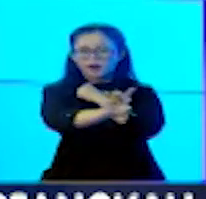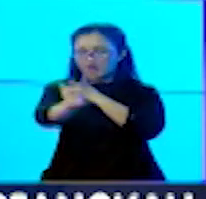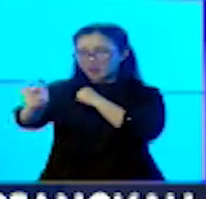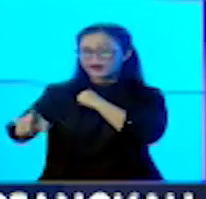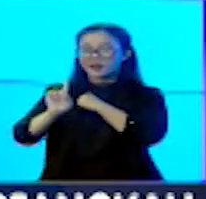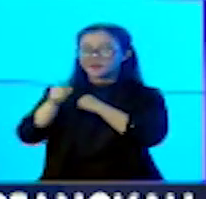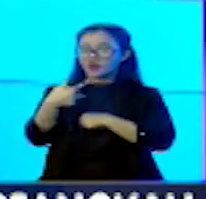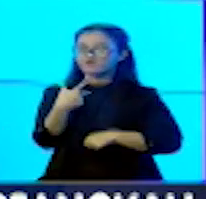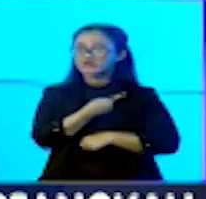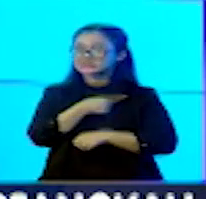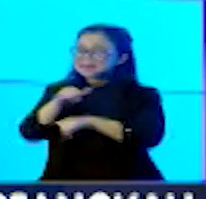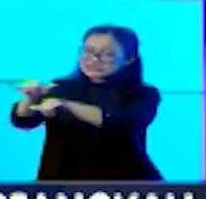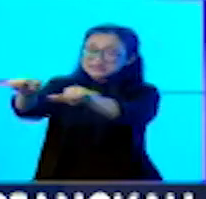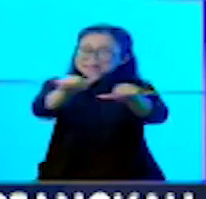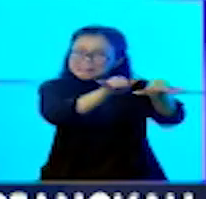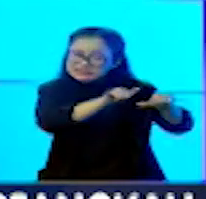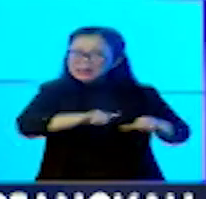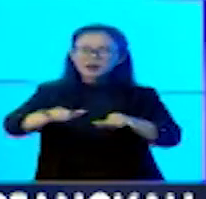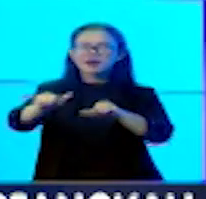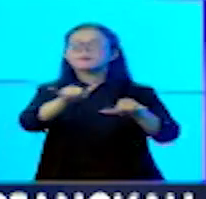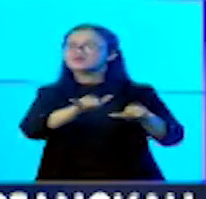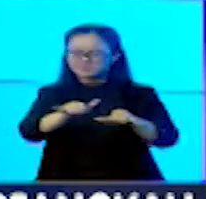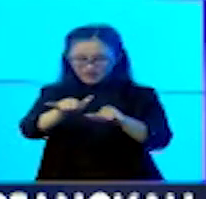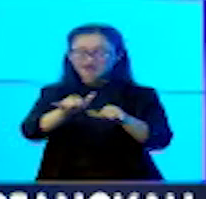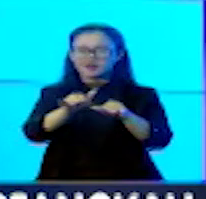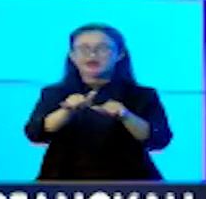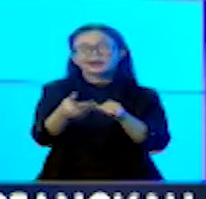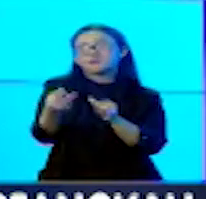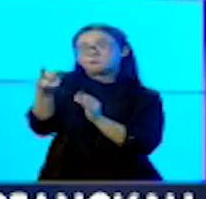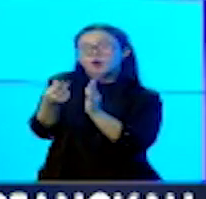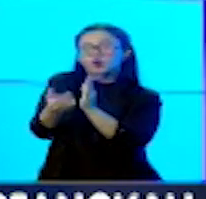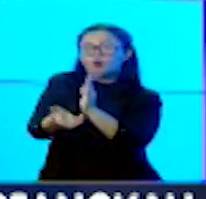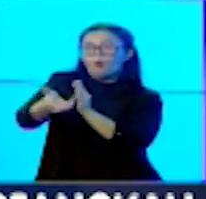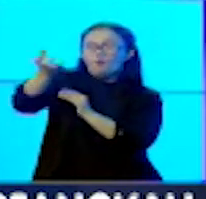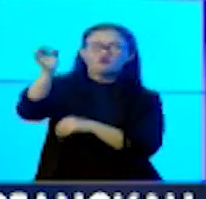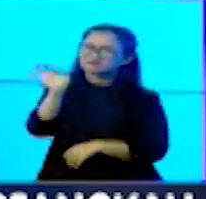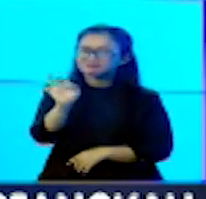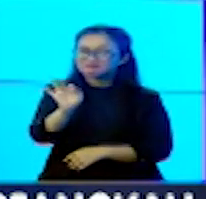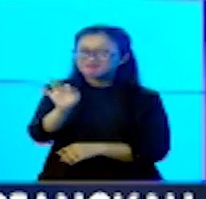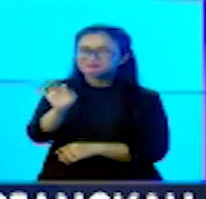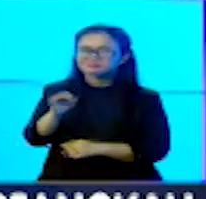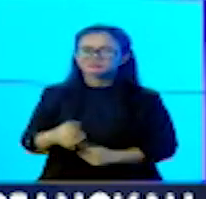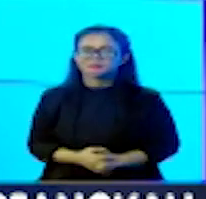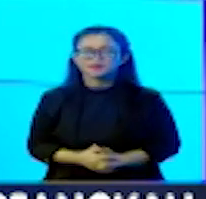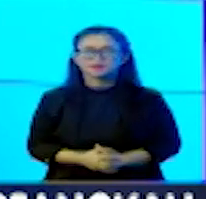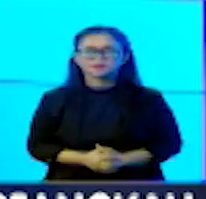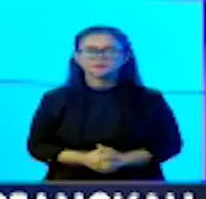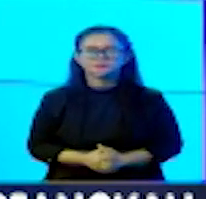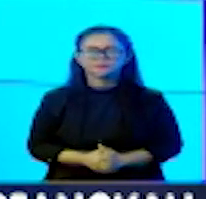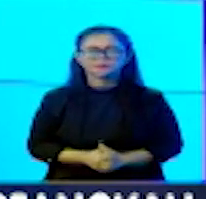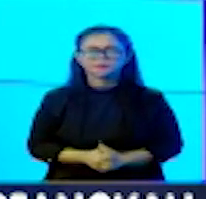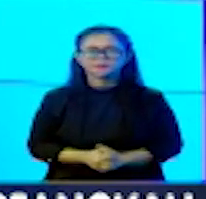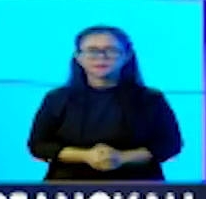akses setara terhadap vaksin yang aman dan terjangkau harganya hanya Hai